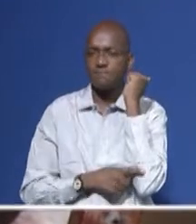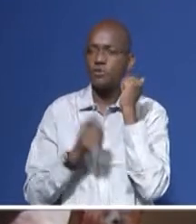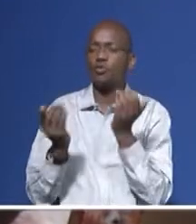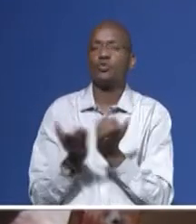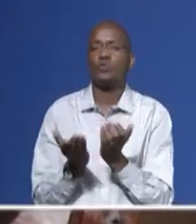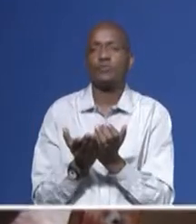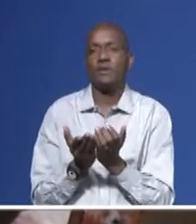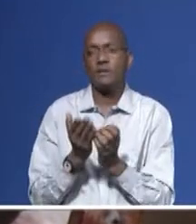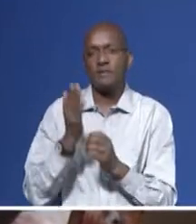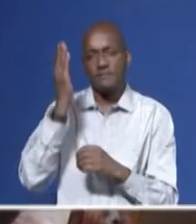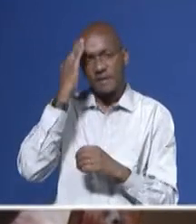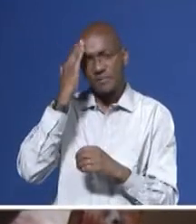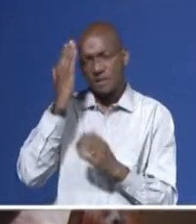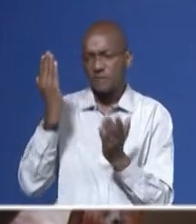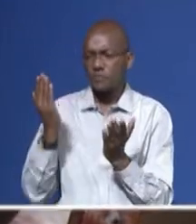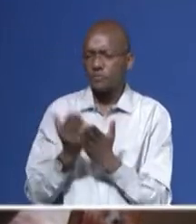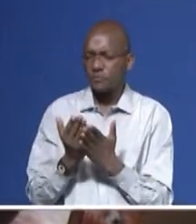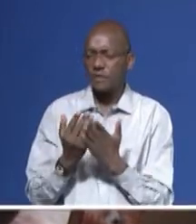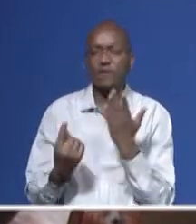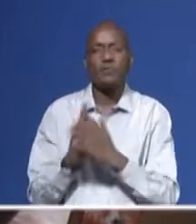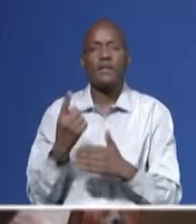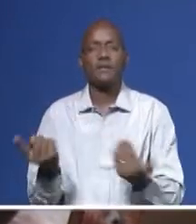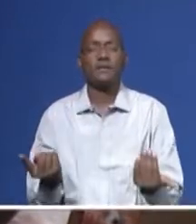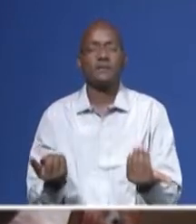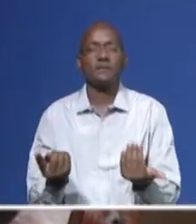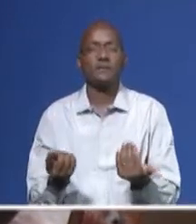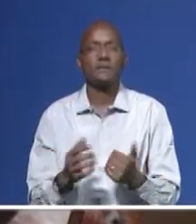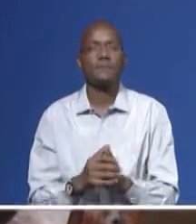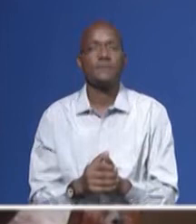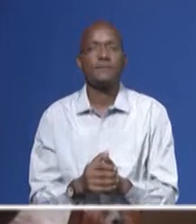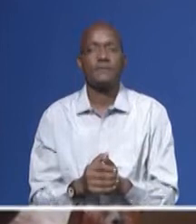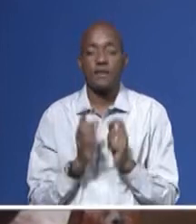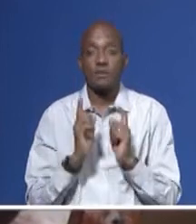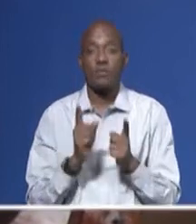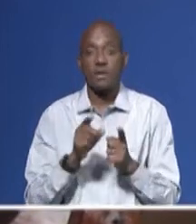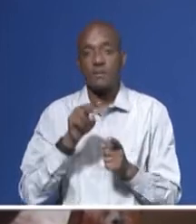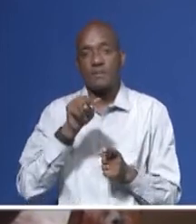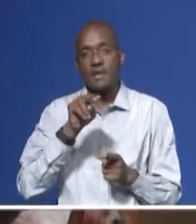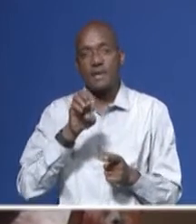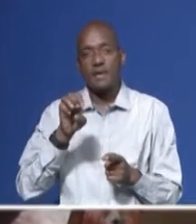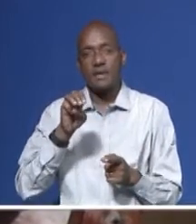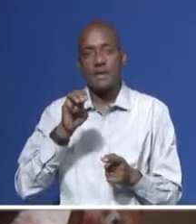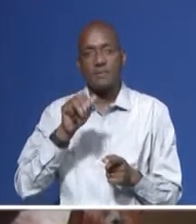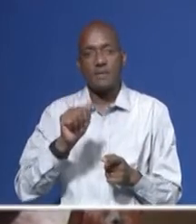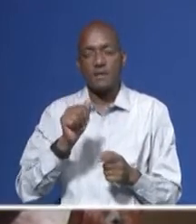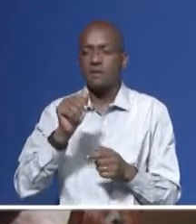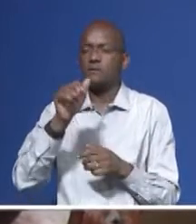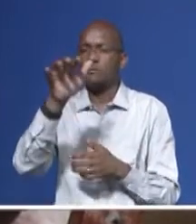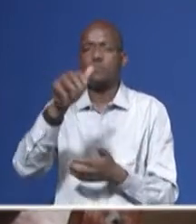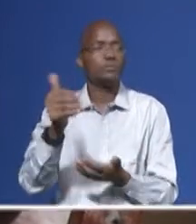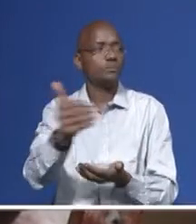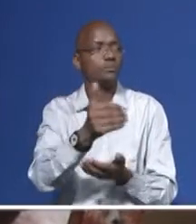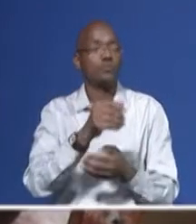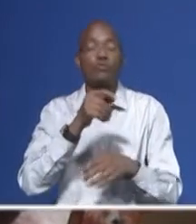Na baada ya kubadilika kwamba ni mjamzito ilikuwa kuwaje hasa? Mwalimu Nema alitukusanya wasichana wote na